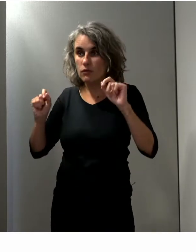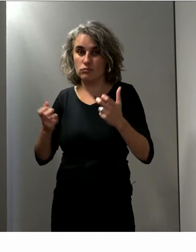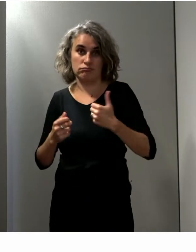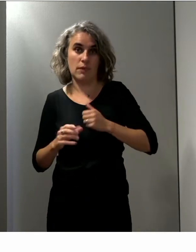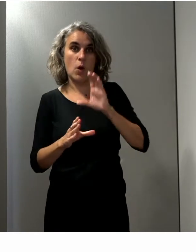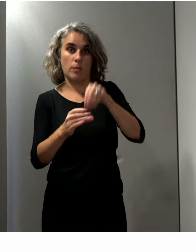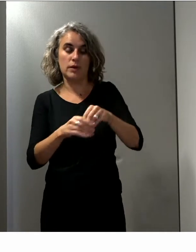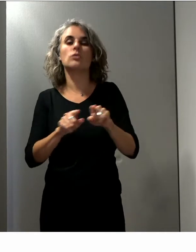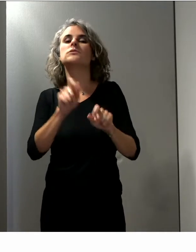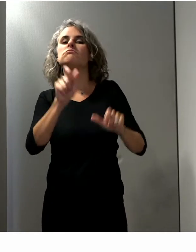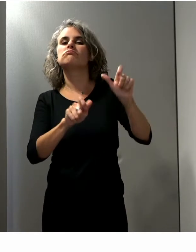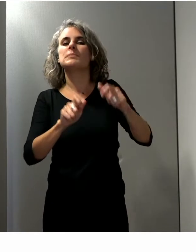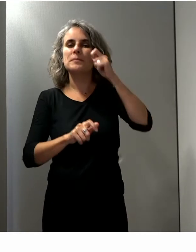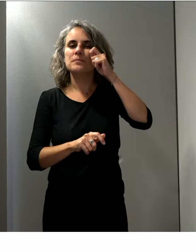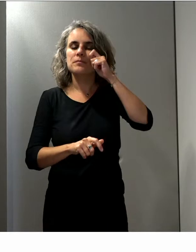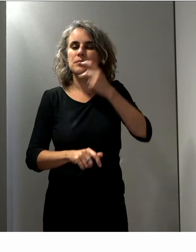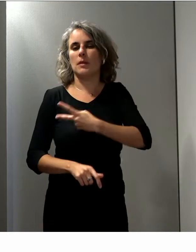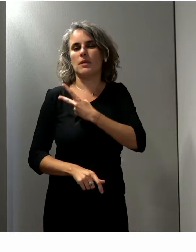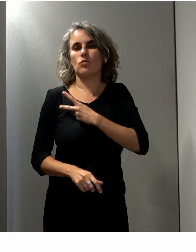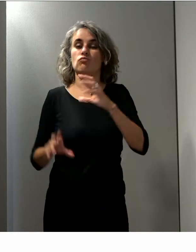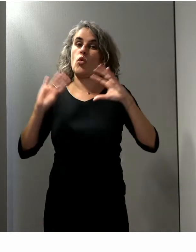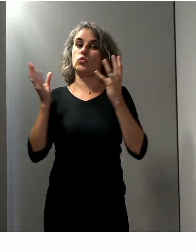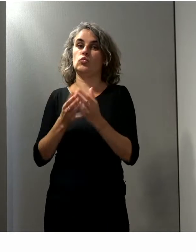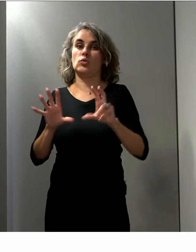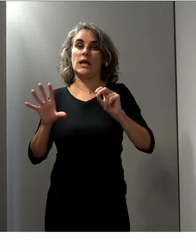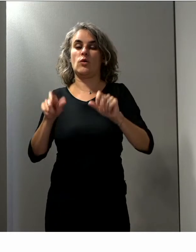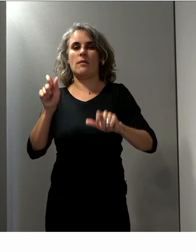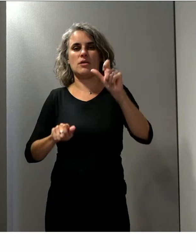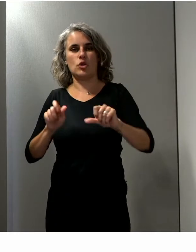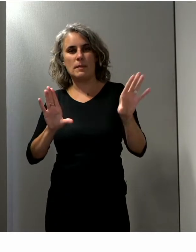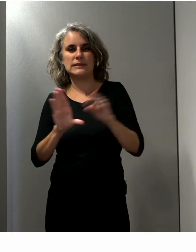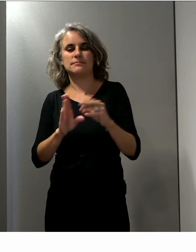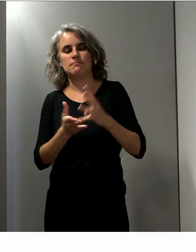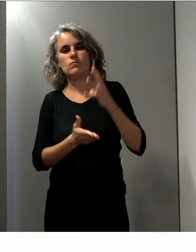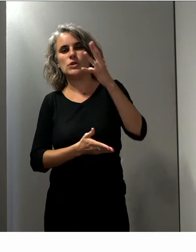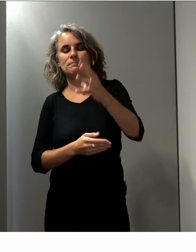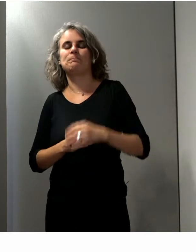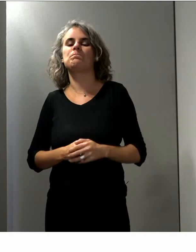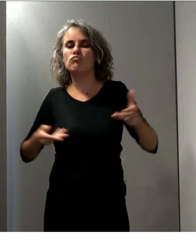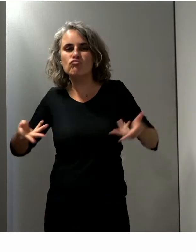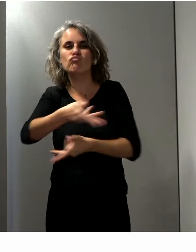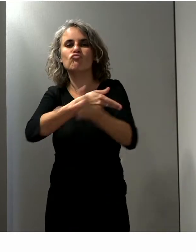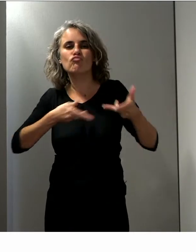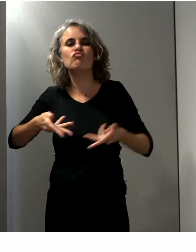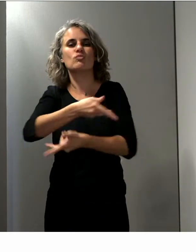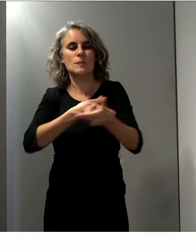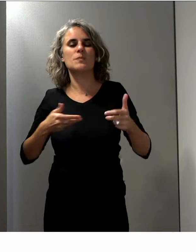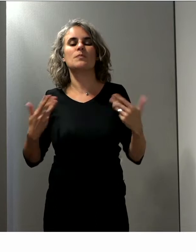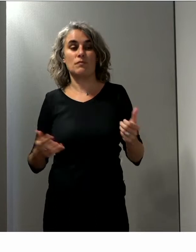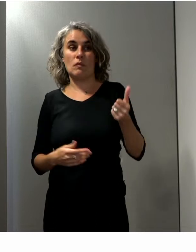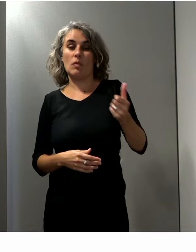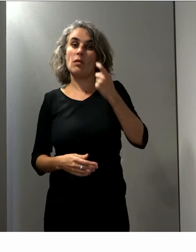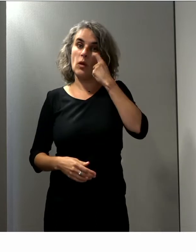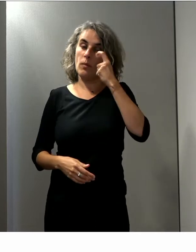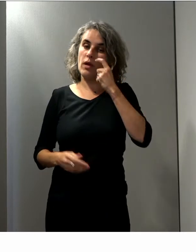médicaux. Donc il y avait à peu près 80 personnes qui étaient incluses dans le projet pour pouvoir partager et échanger. Et donc ils se sont